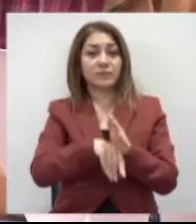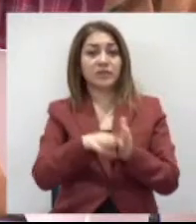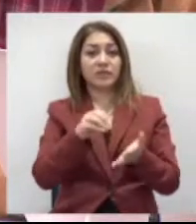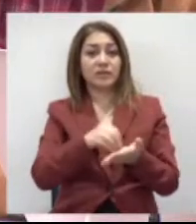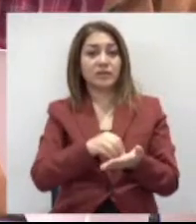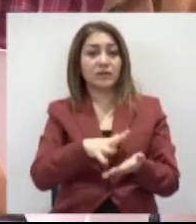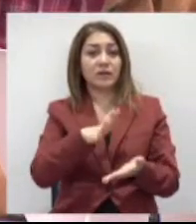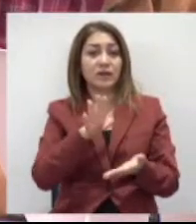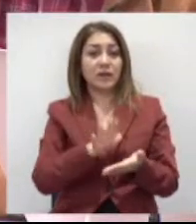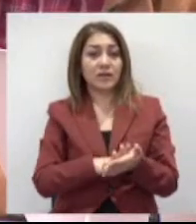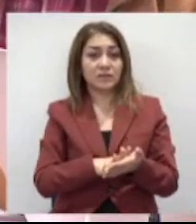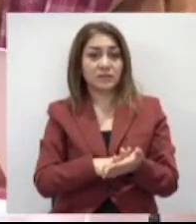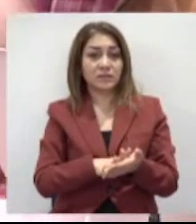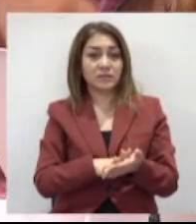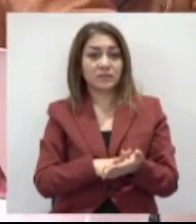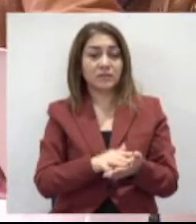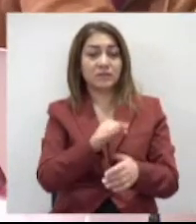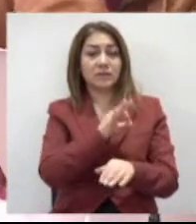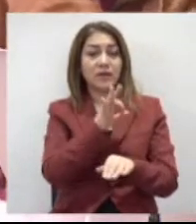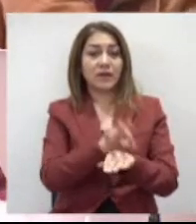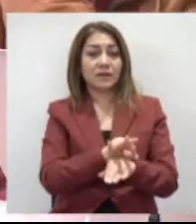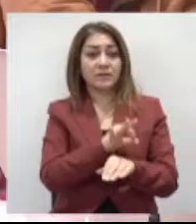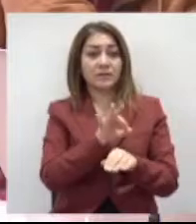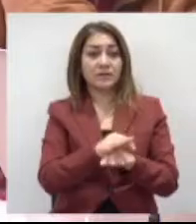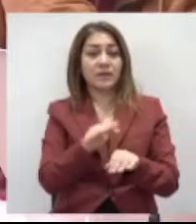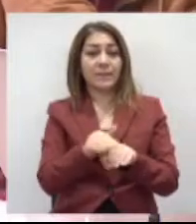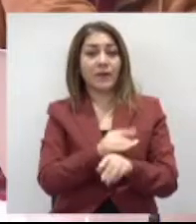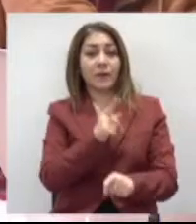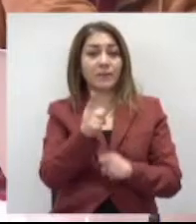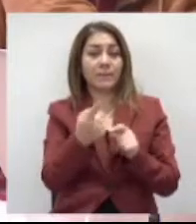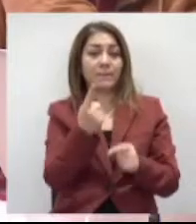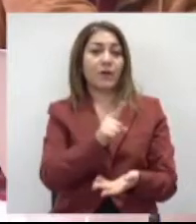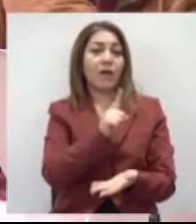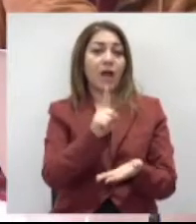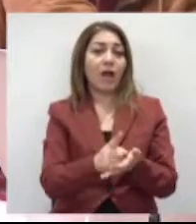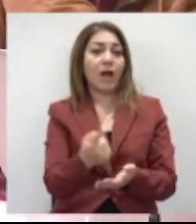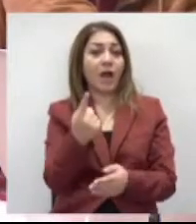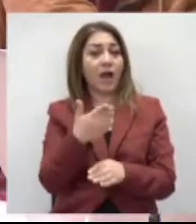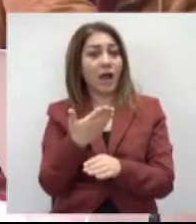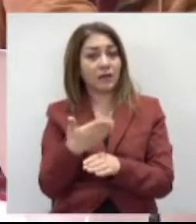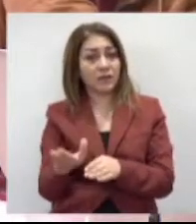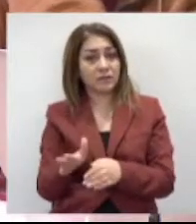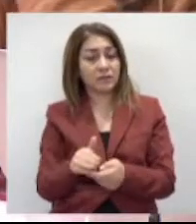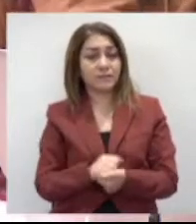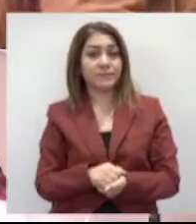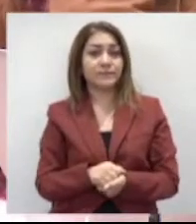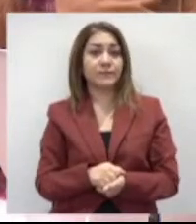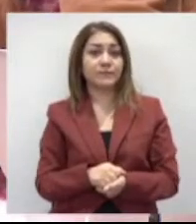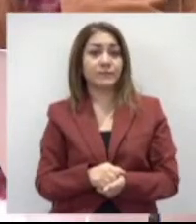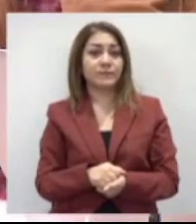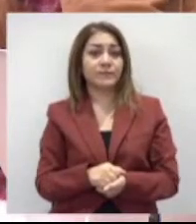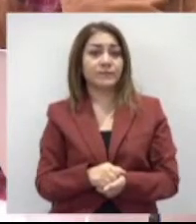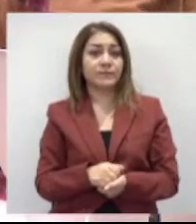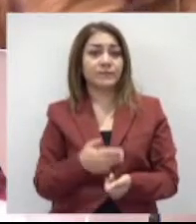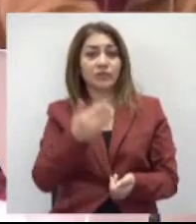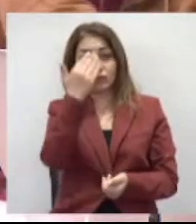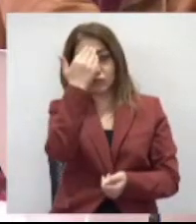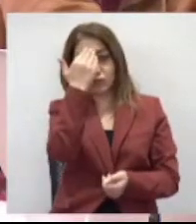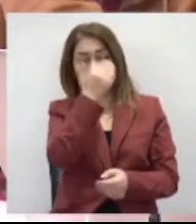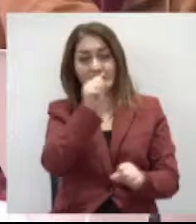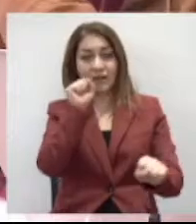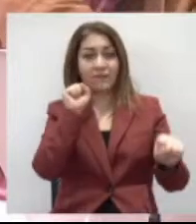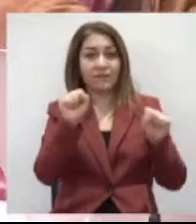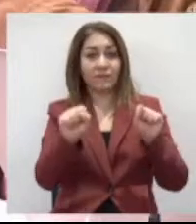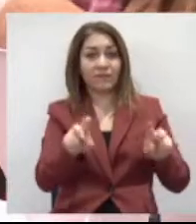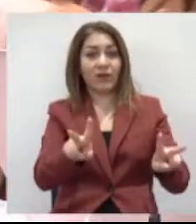ամրագրված կառուցակարգերի բարելավումը, սա մի հարց է, բայց օրինակ